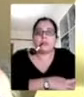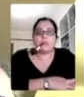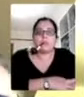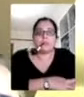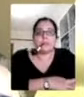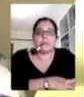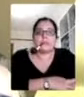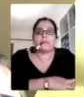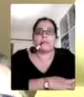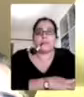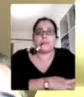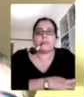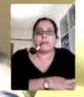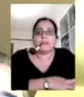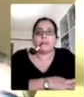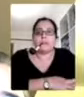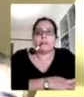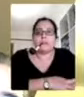gerekmek daha